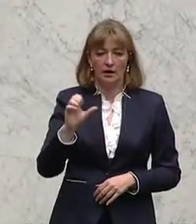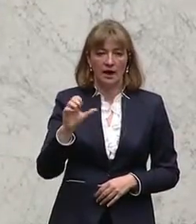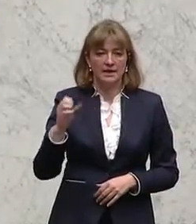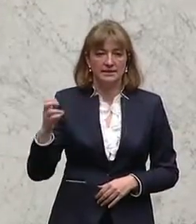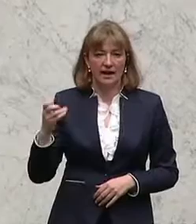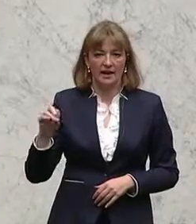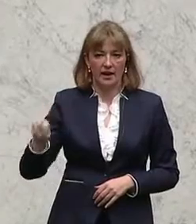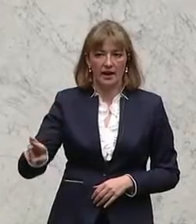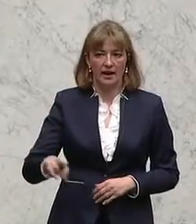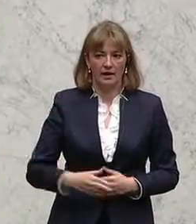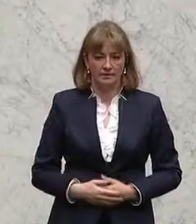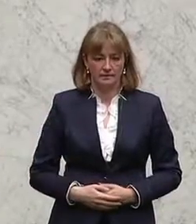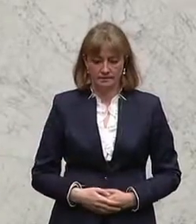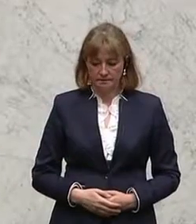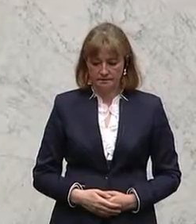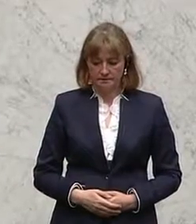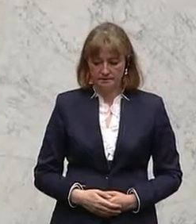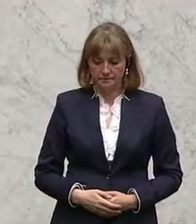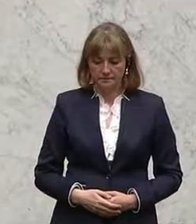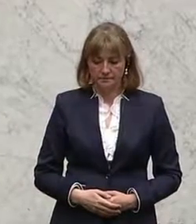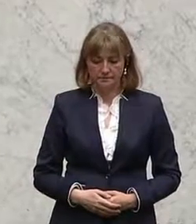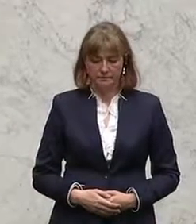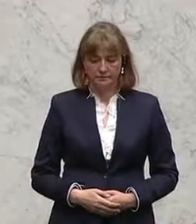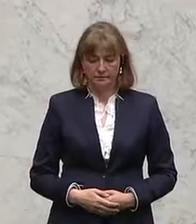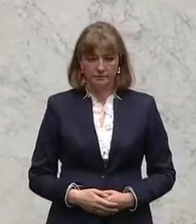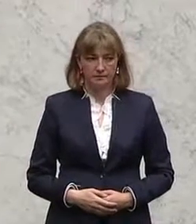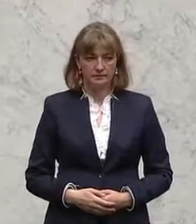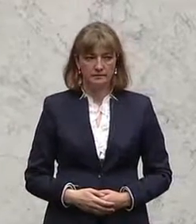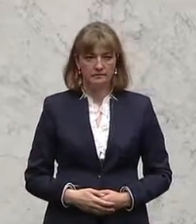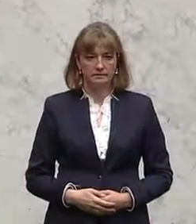Handlungsbedarf sieht das Wirtschaftsministerium insbesondere bei Jugendlichen mit Migrationshintergrund.